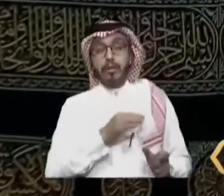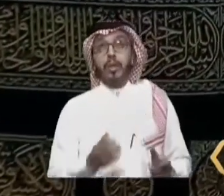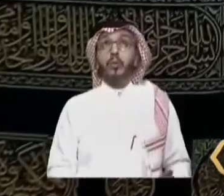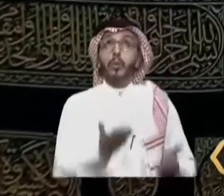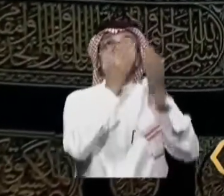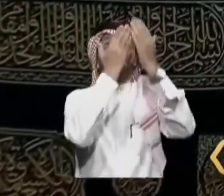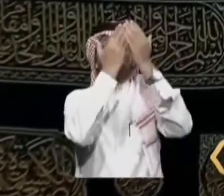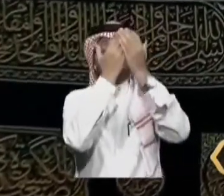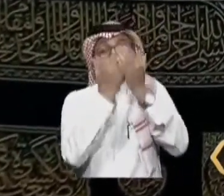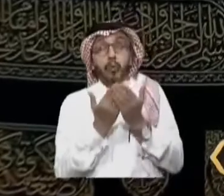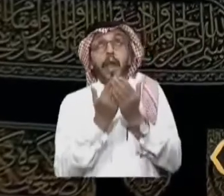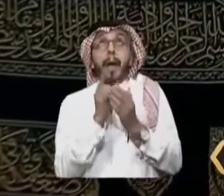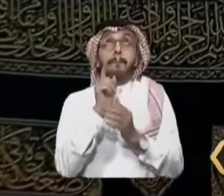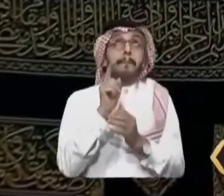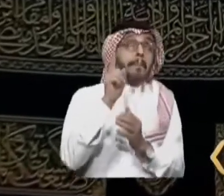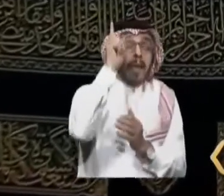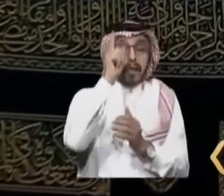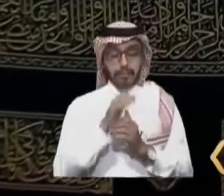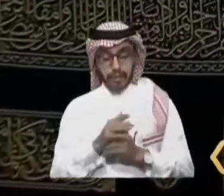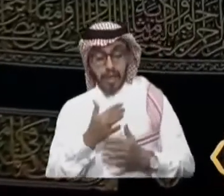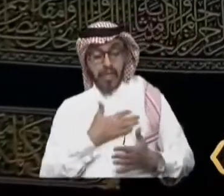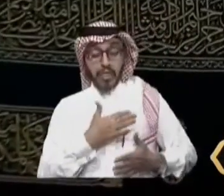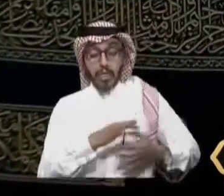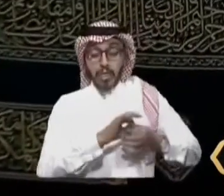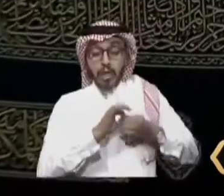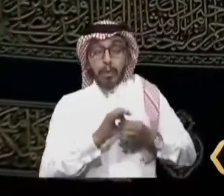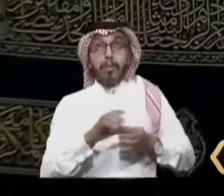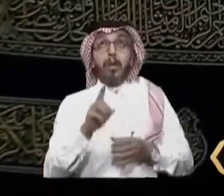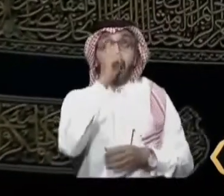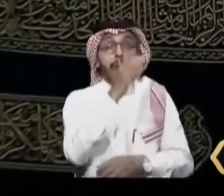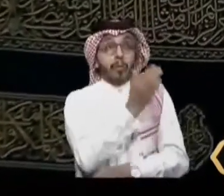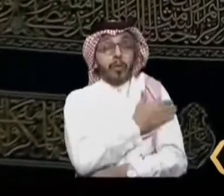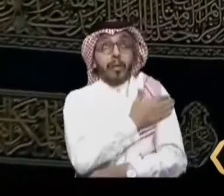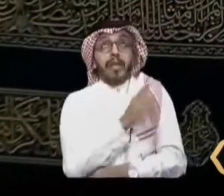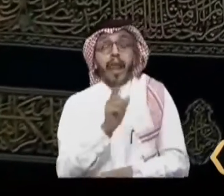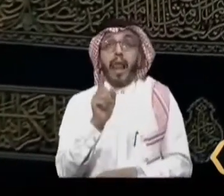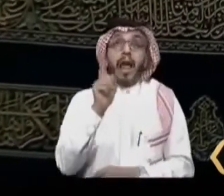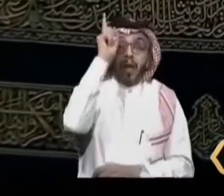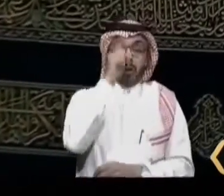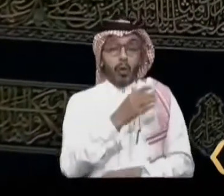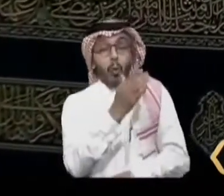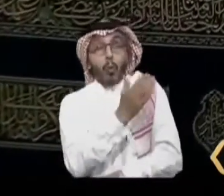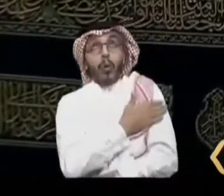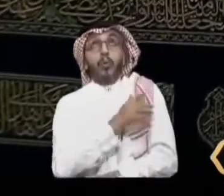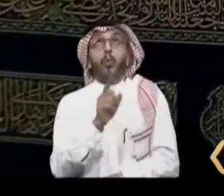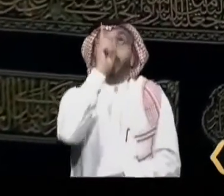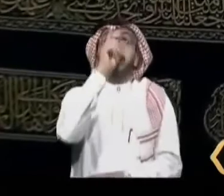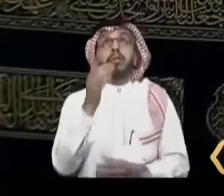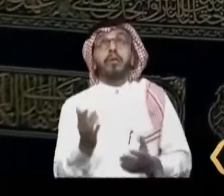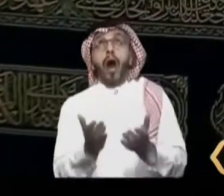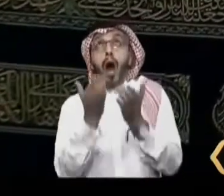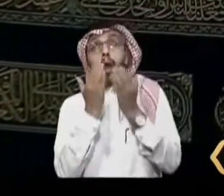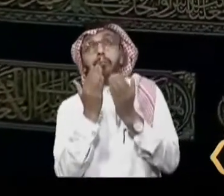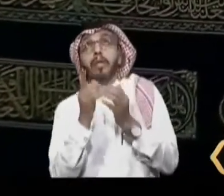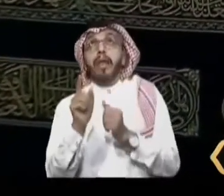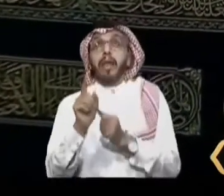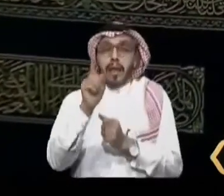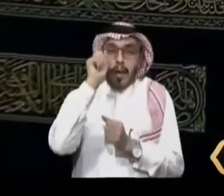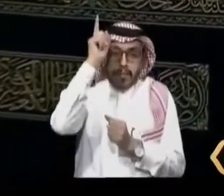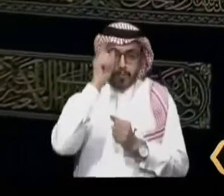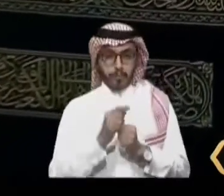والاستعانة بالله عز وجل بالثقة فيه والاعتماد عليه والتوكل واللجوء